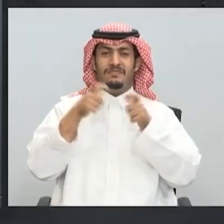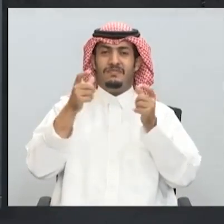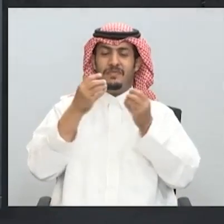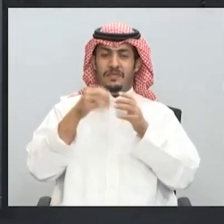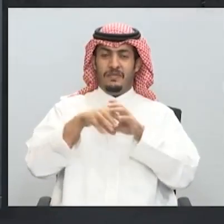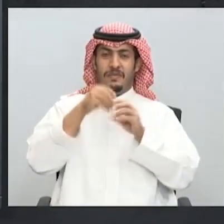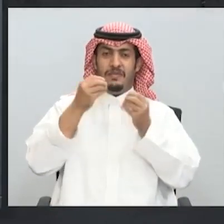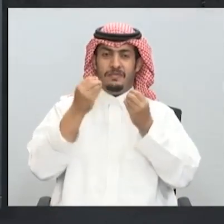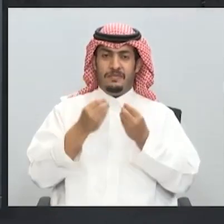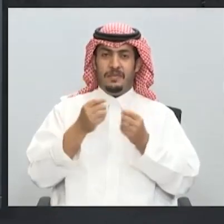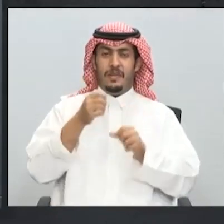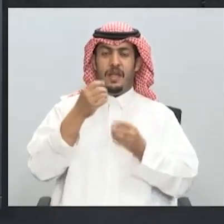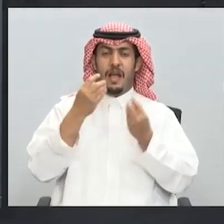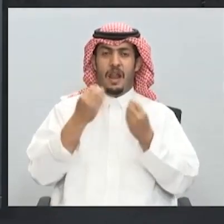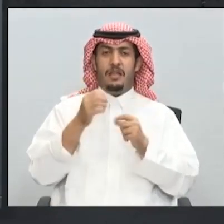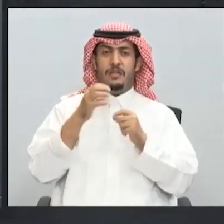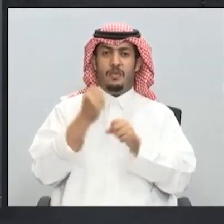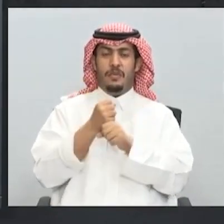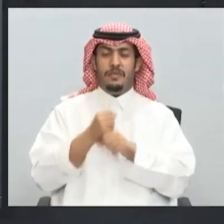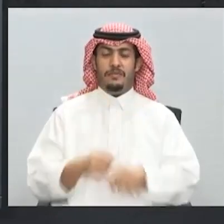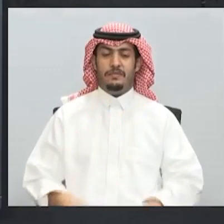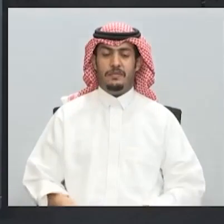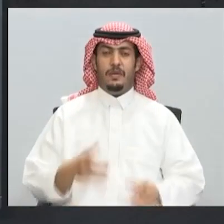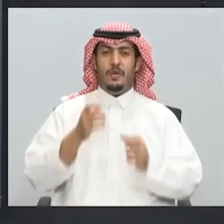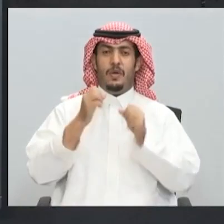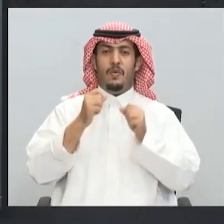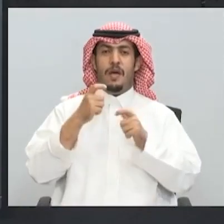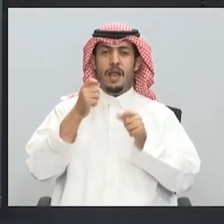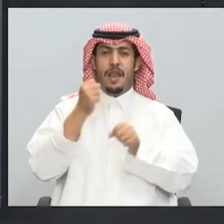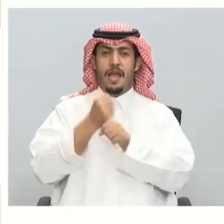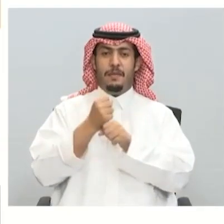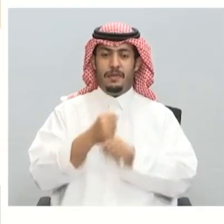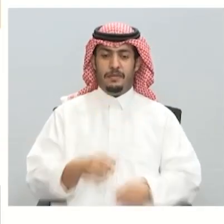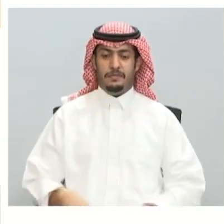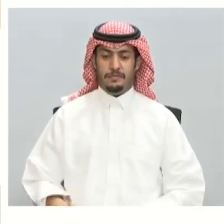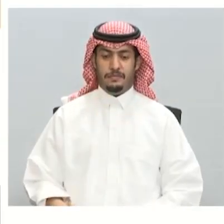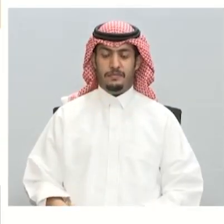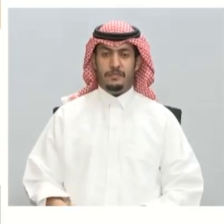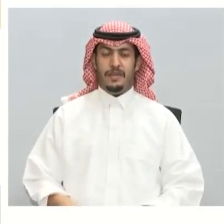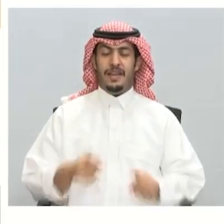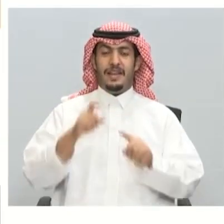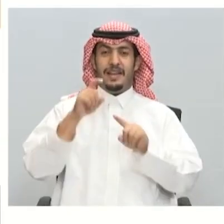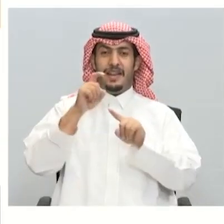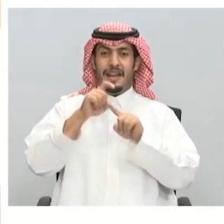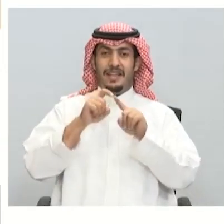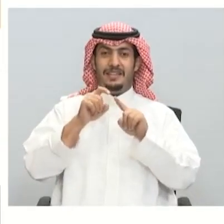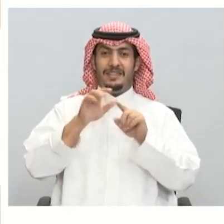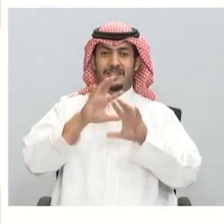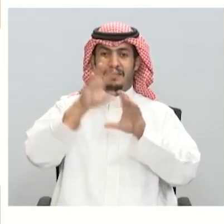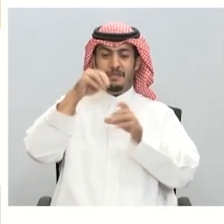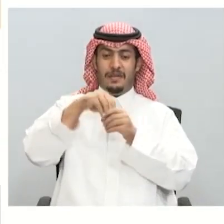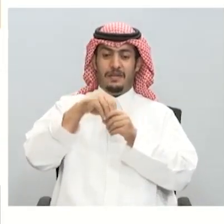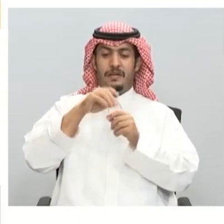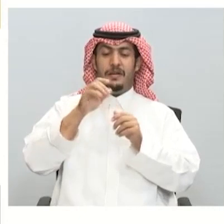لذلك سيقل التوظيف ويقل الطلب على القوى العامله ايضا نتيجه لكل ما ذكرناه